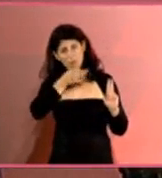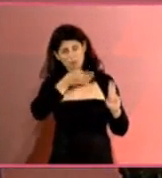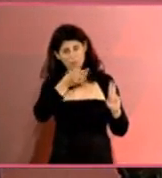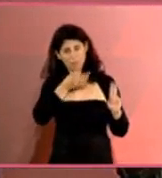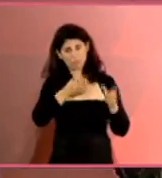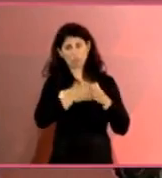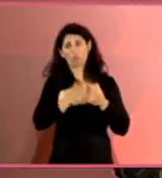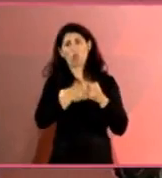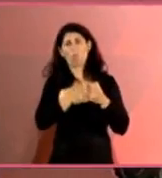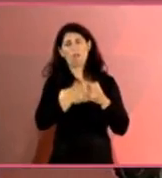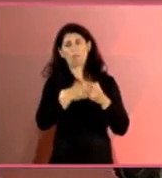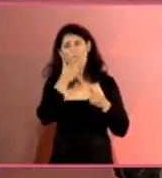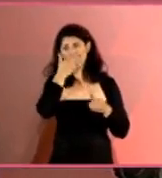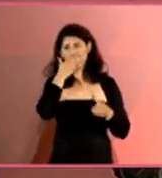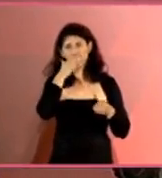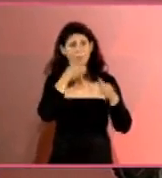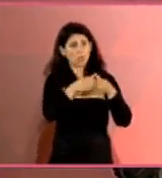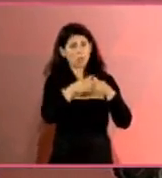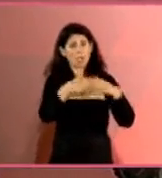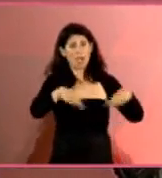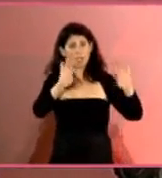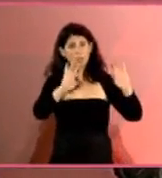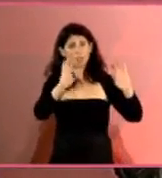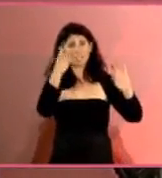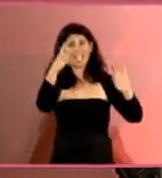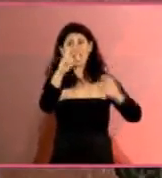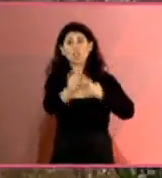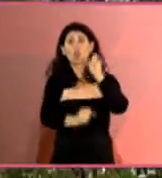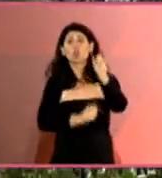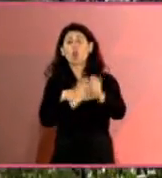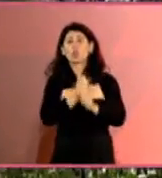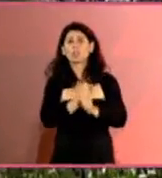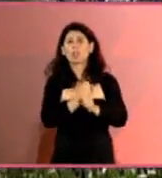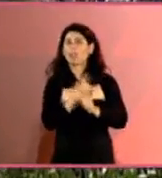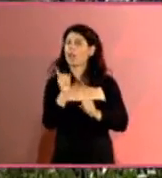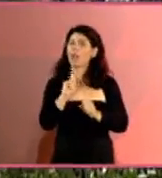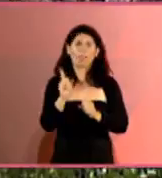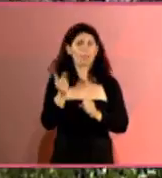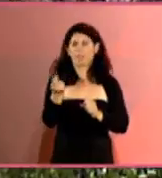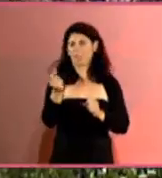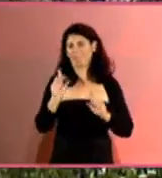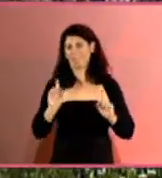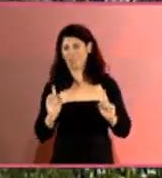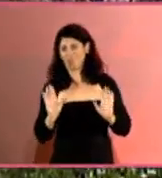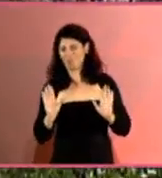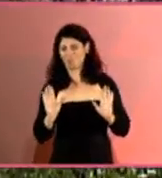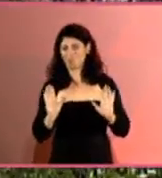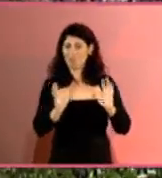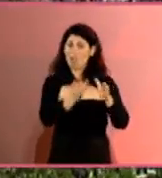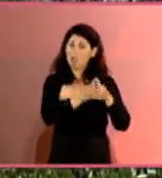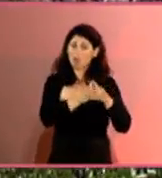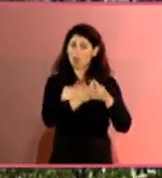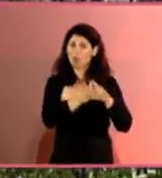το κόμμα. Κόμμα αρχών για 100 χρόνια. Δεν είναι καθόλου λίγο. Κόμμα